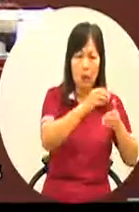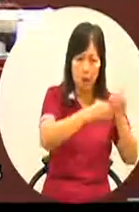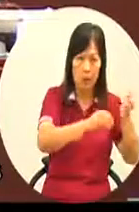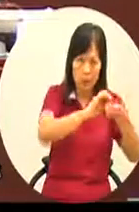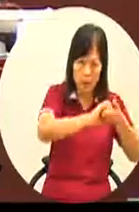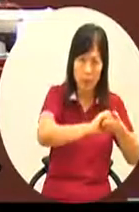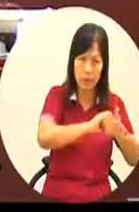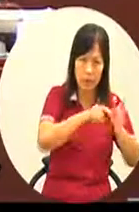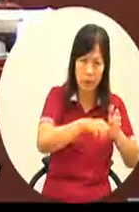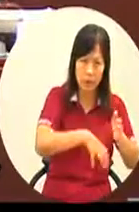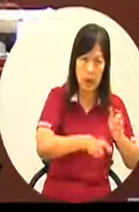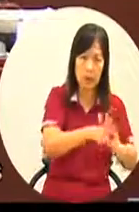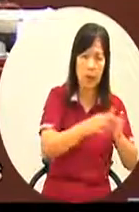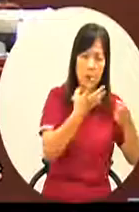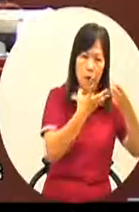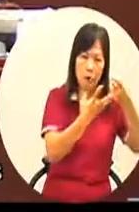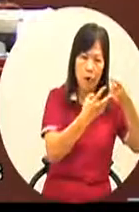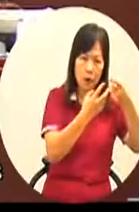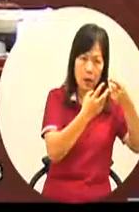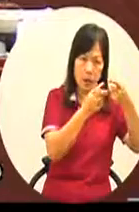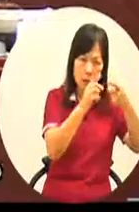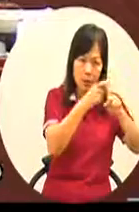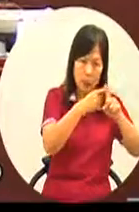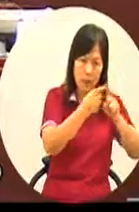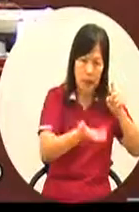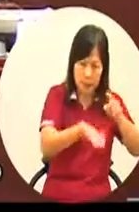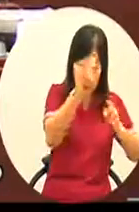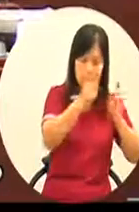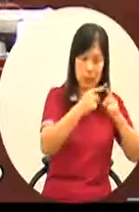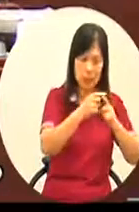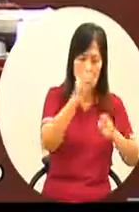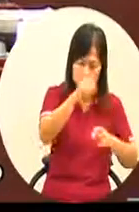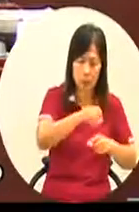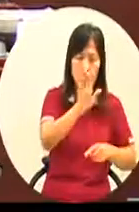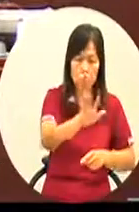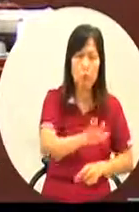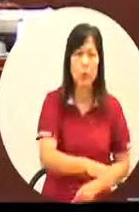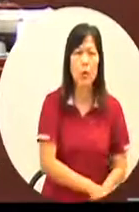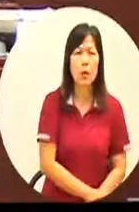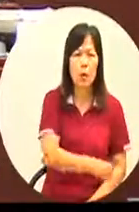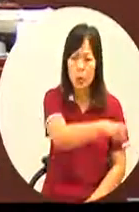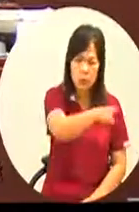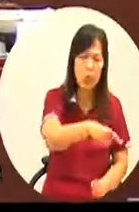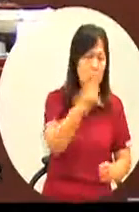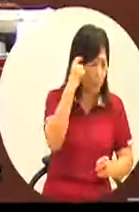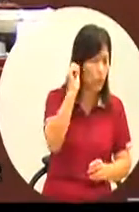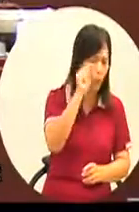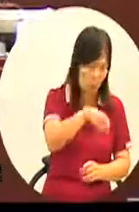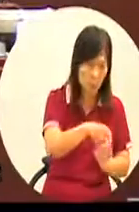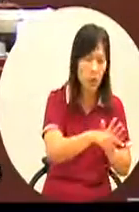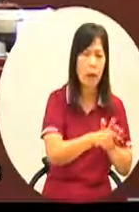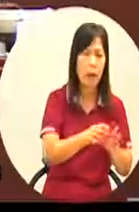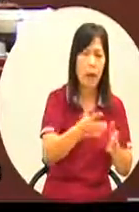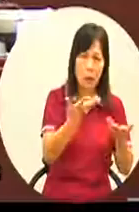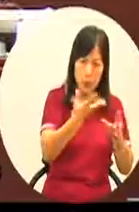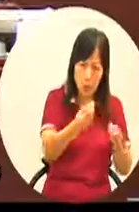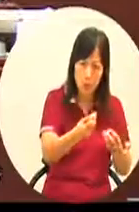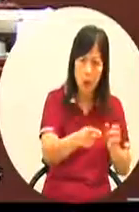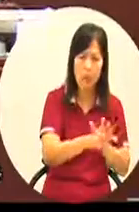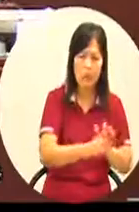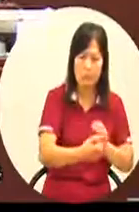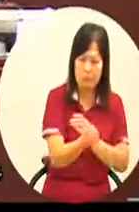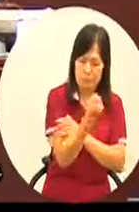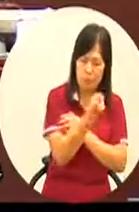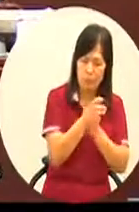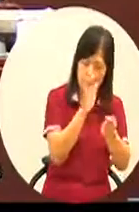就讲爱半数的这个住户的这个同意，所以住户啦 ，OK， 无问题，安尼我相信阮个会积极来